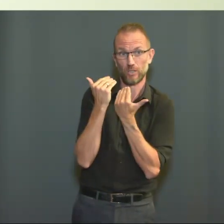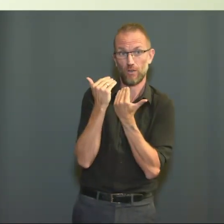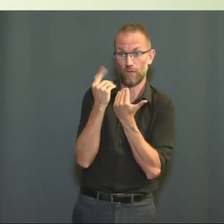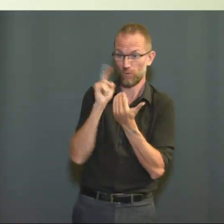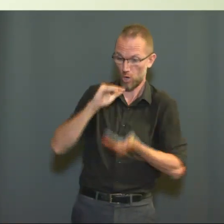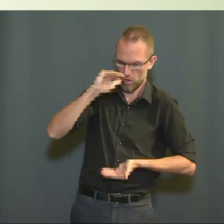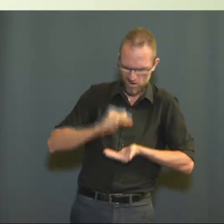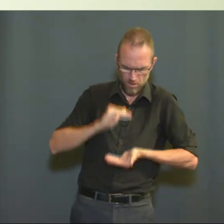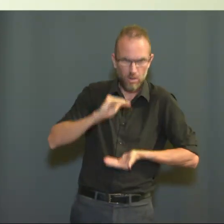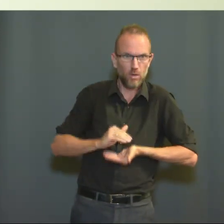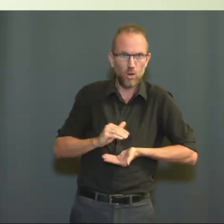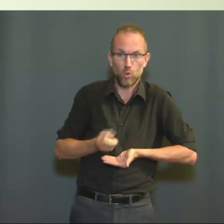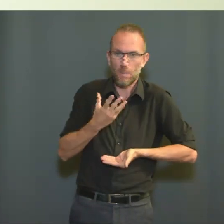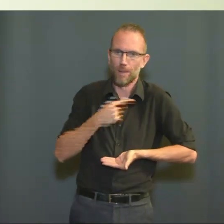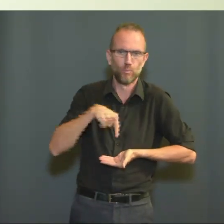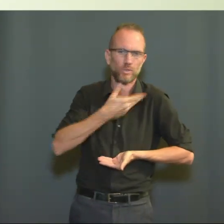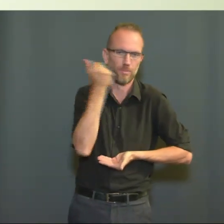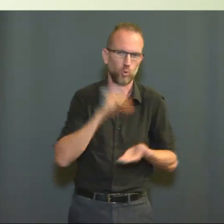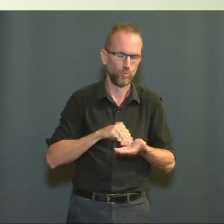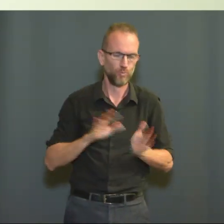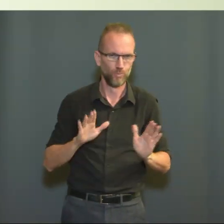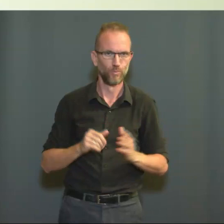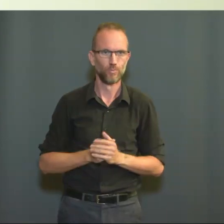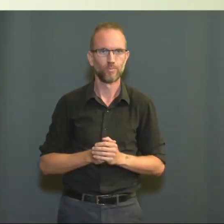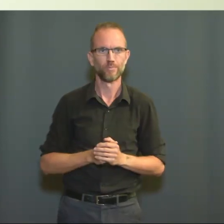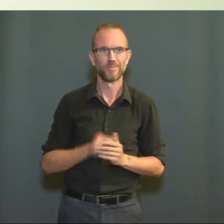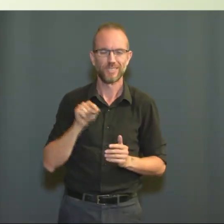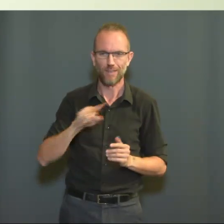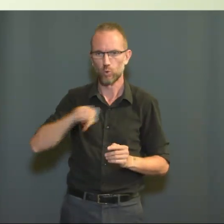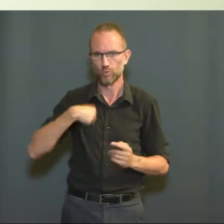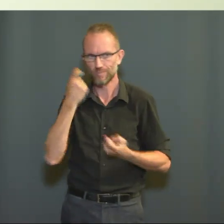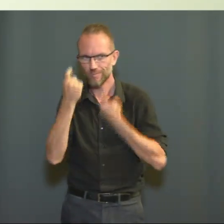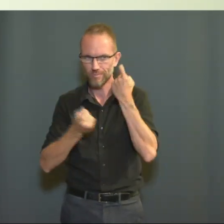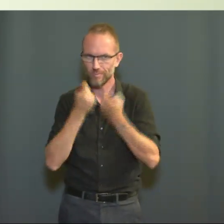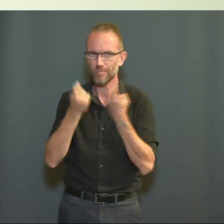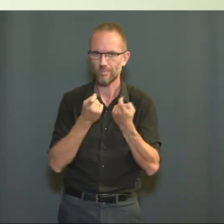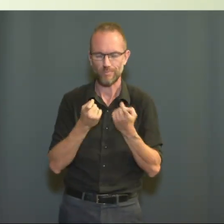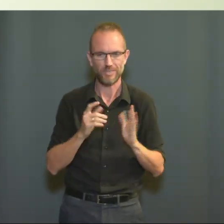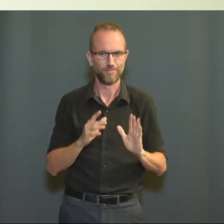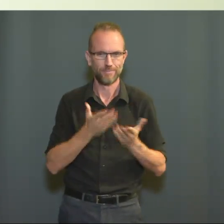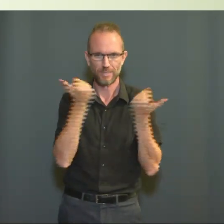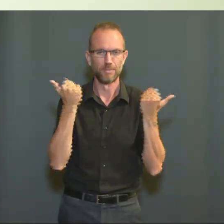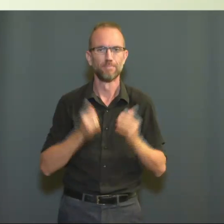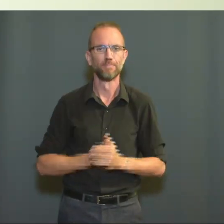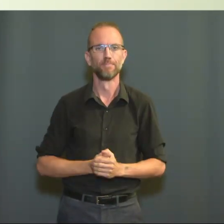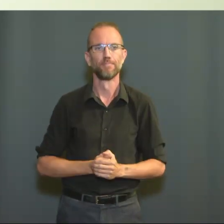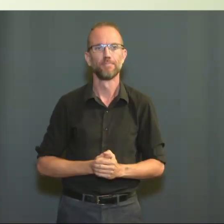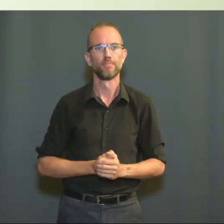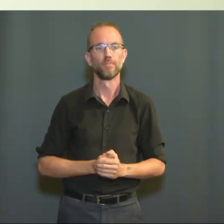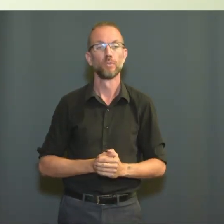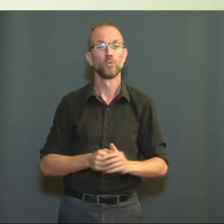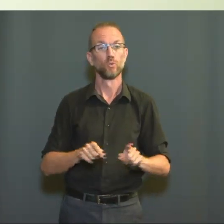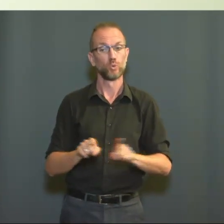dessous d'un seuil qui évite une nouvelle infection symptomatique. Et d'autre part, qu'on est profondément convaincu qu'il